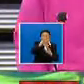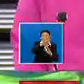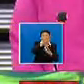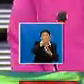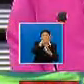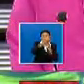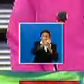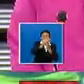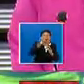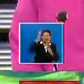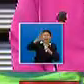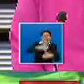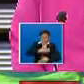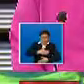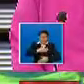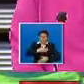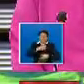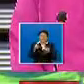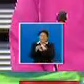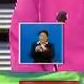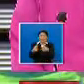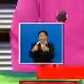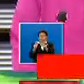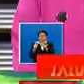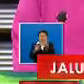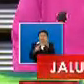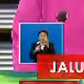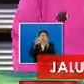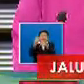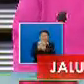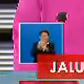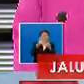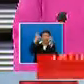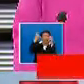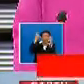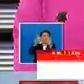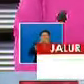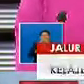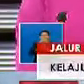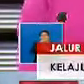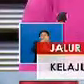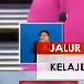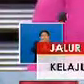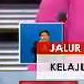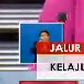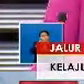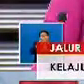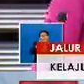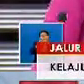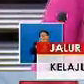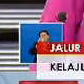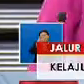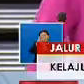r49 akan menikmati pakej berkelajuan dua kali ganda iaitu 10 megabit